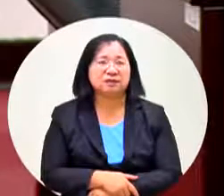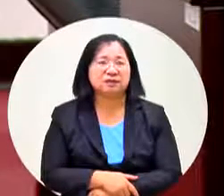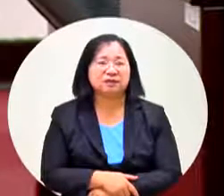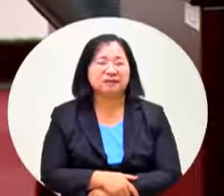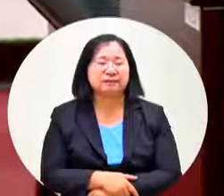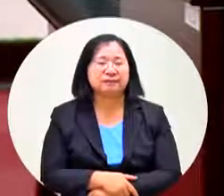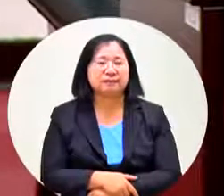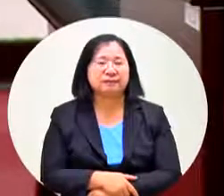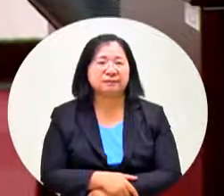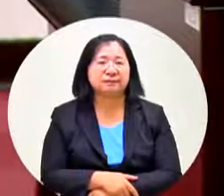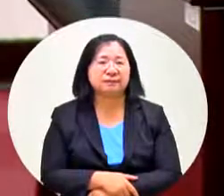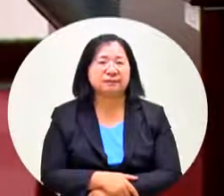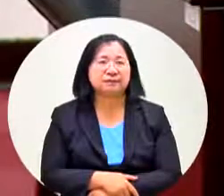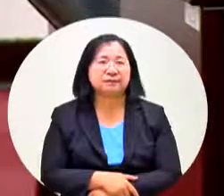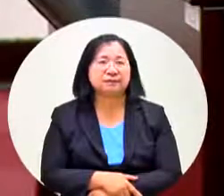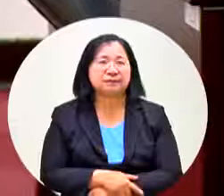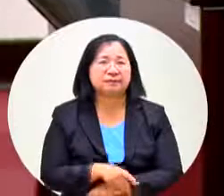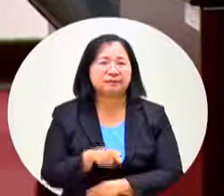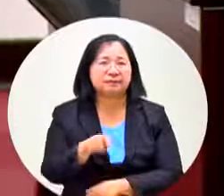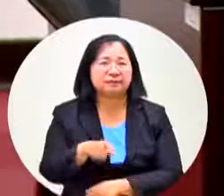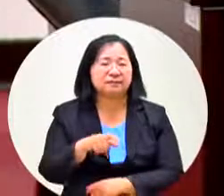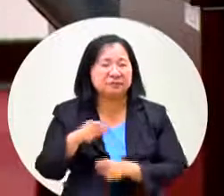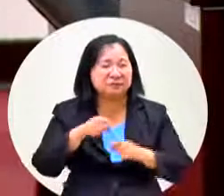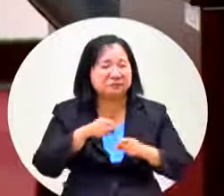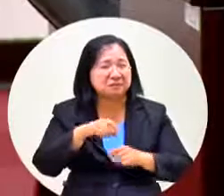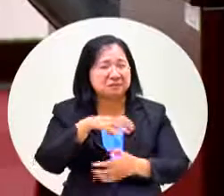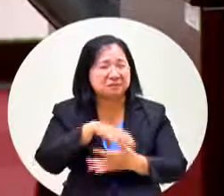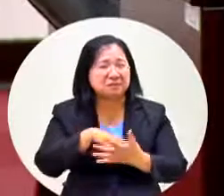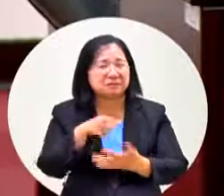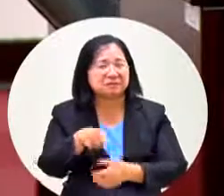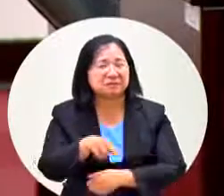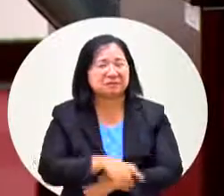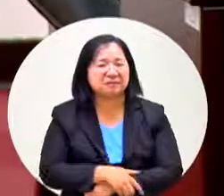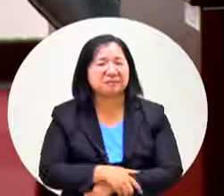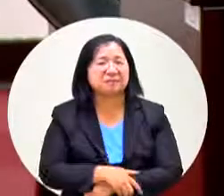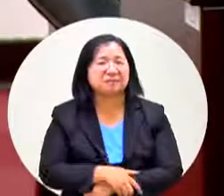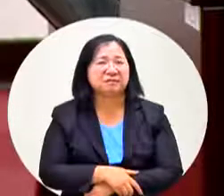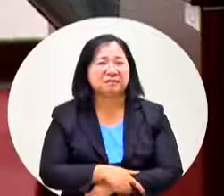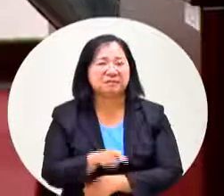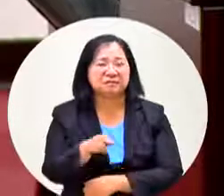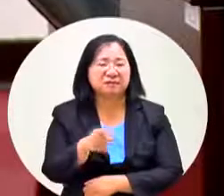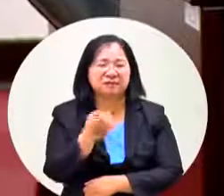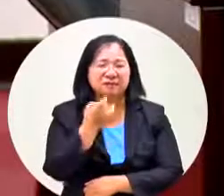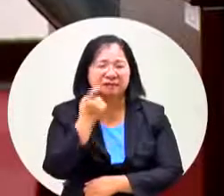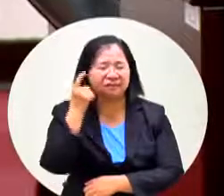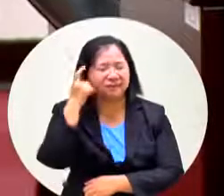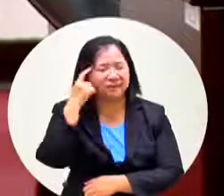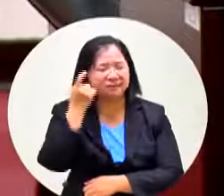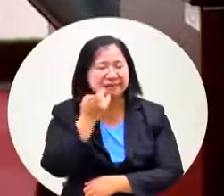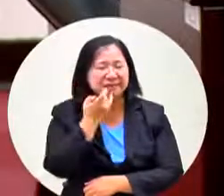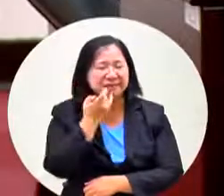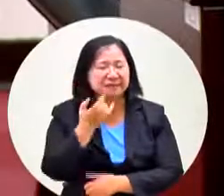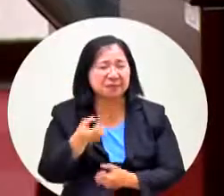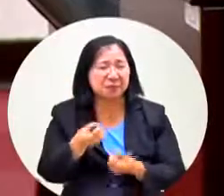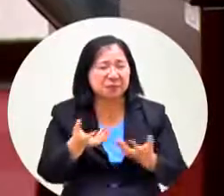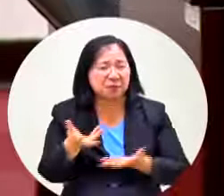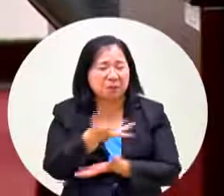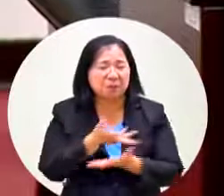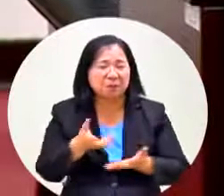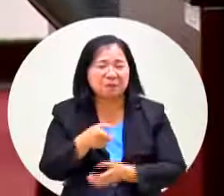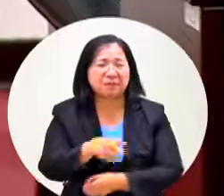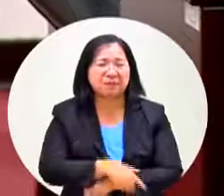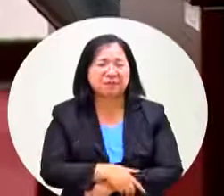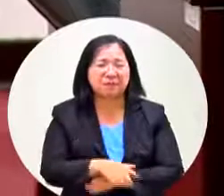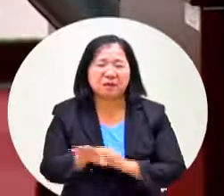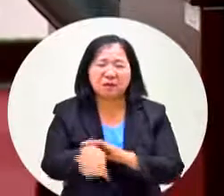为进每一个里差不多几乎拢有活动中心啦。啊，伊这两个里万几个人，竟然无一个活